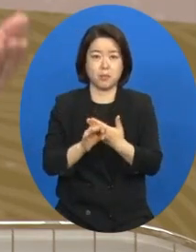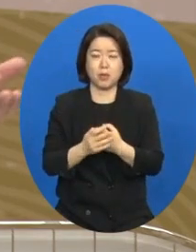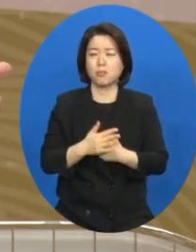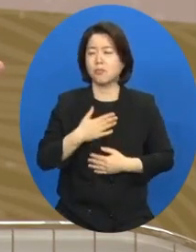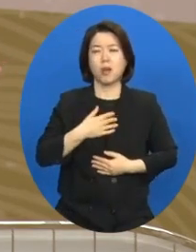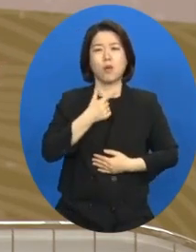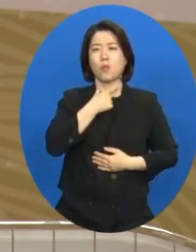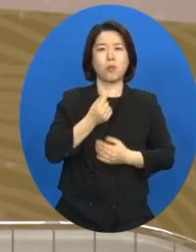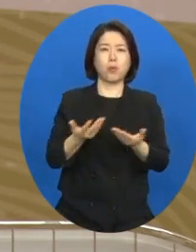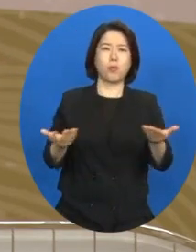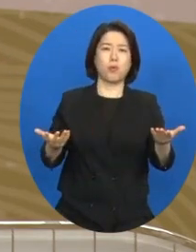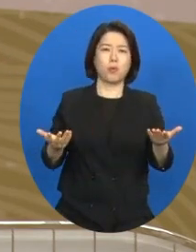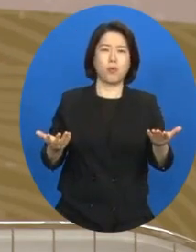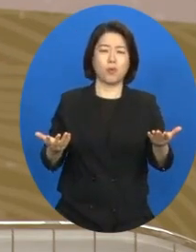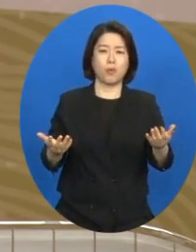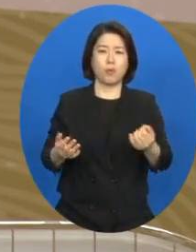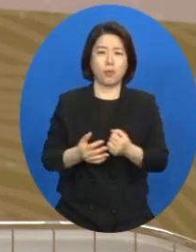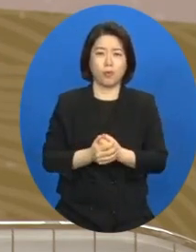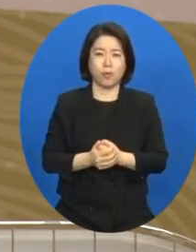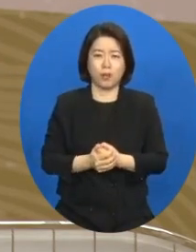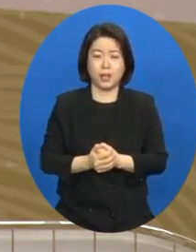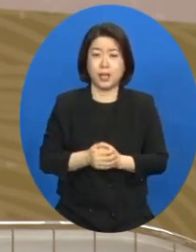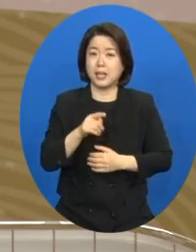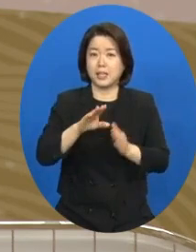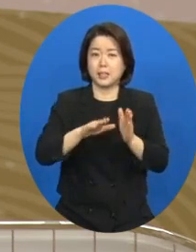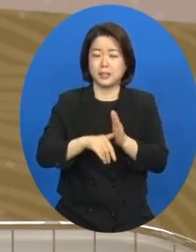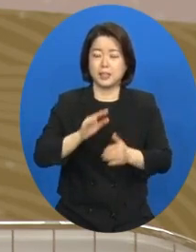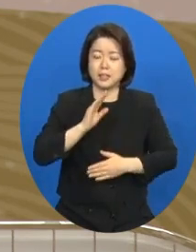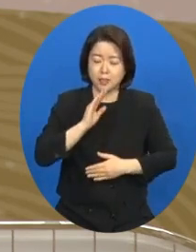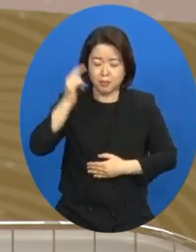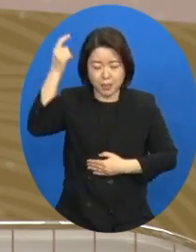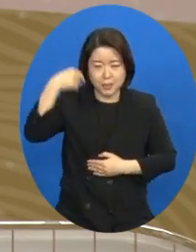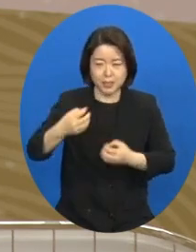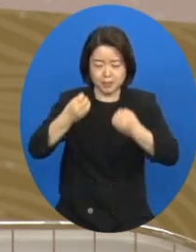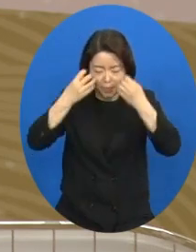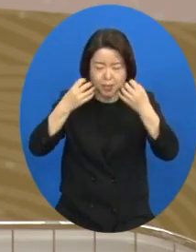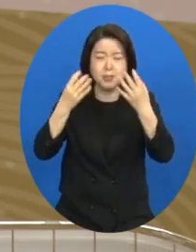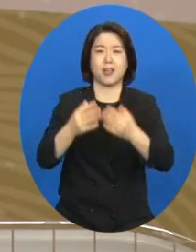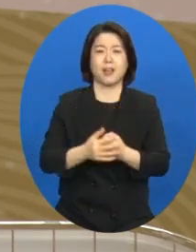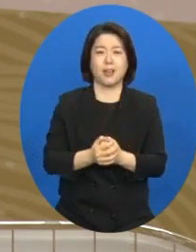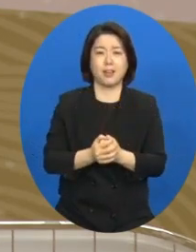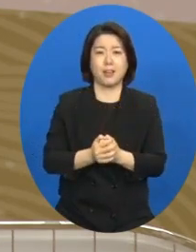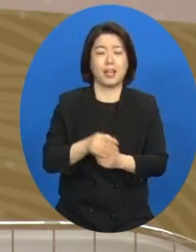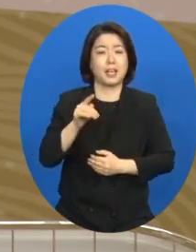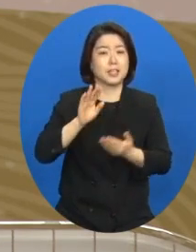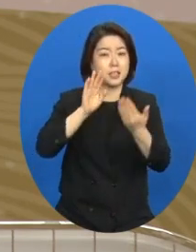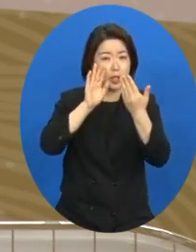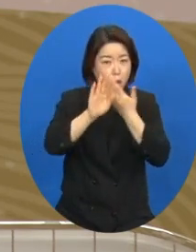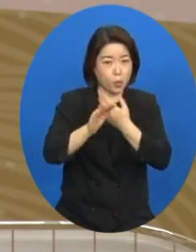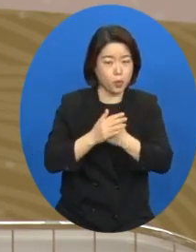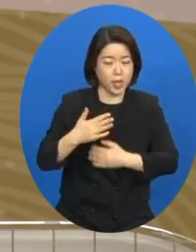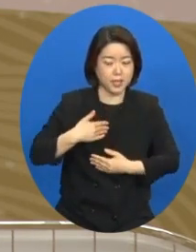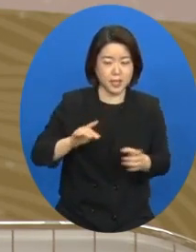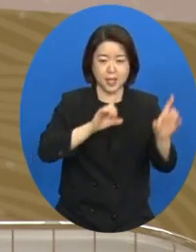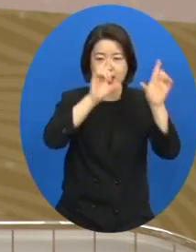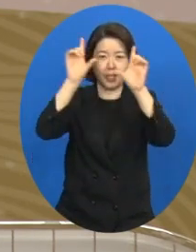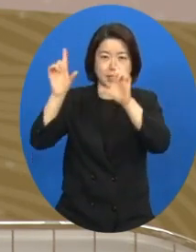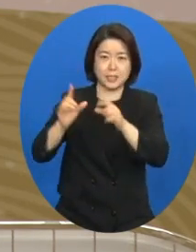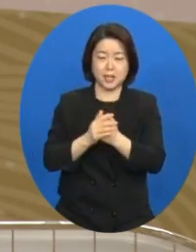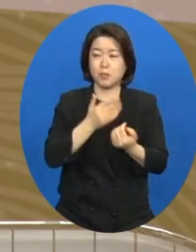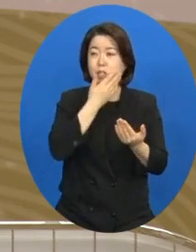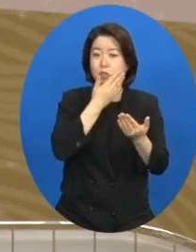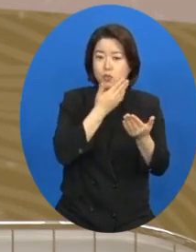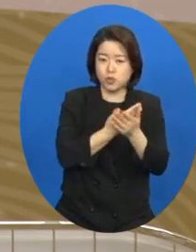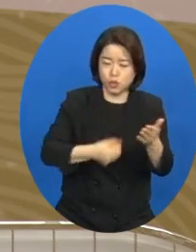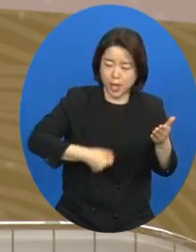원한을 게 없었어요 그때 그 느낌은 너무 너무 생생해 써요 그래서 그 이후에 제 삶의 중요한